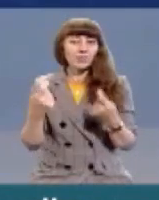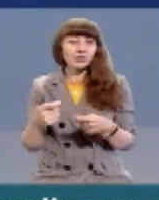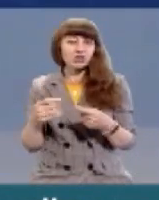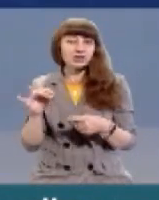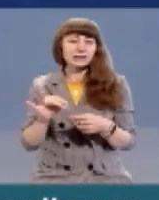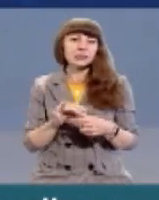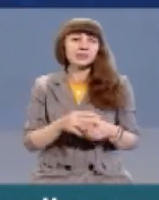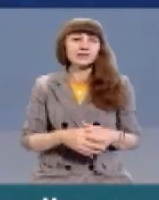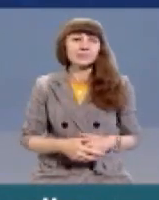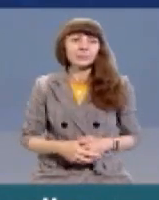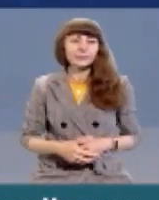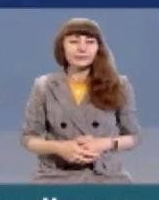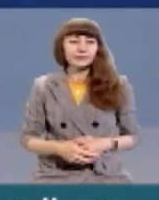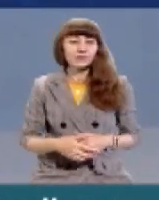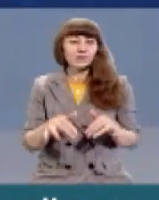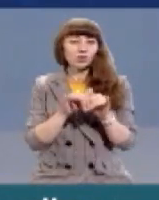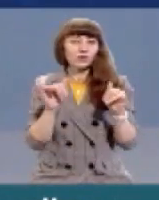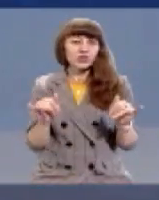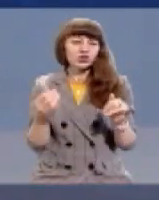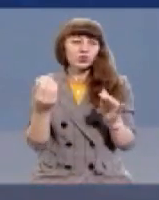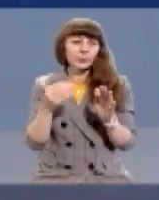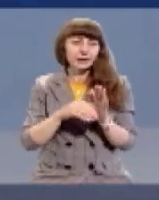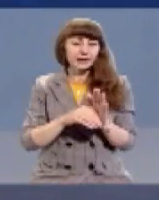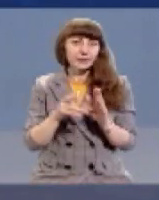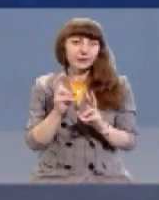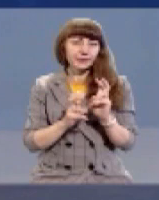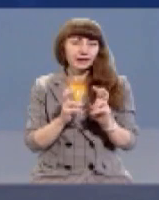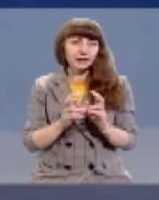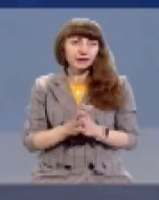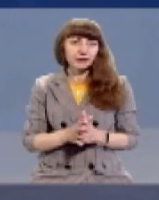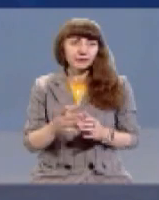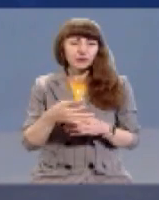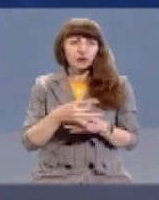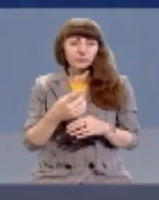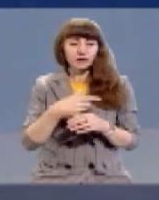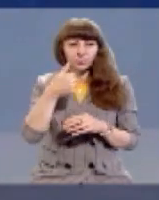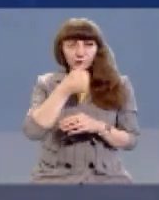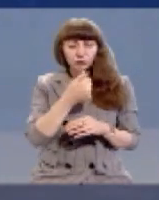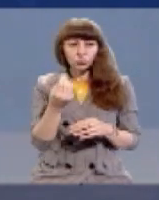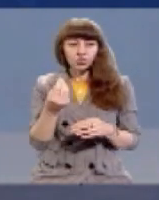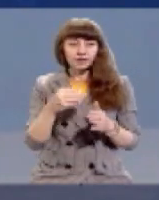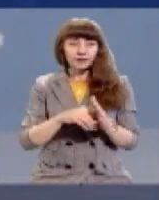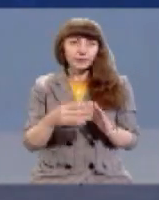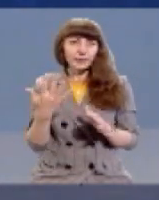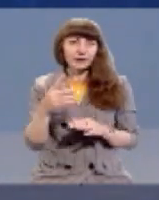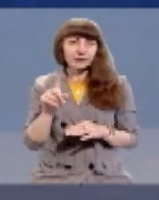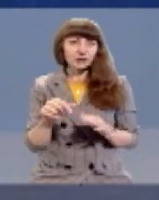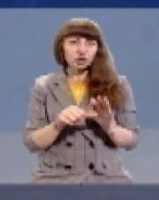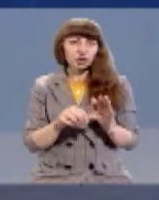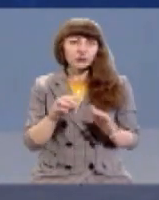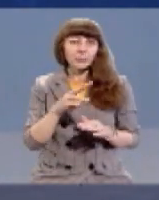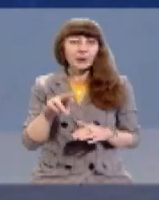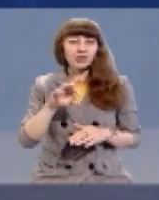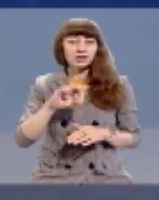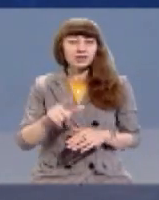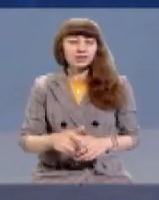В области привлечения инвестиций предприятиями всех форм собственности в экономику района в текущем году инвестировано 5,6